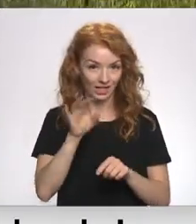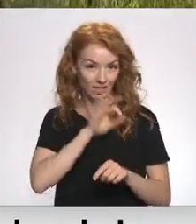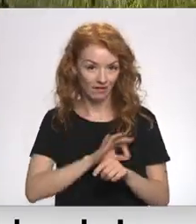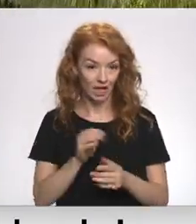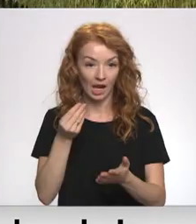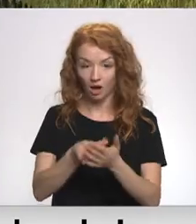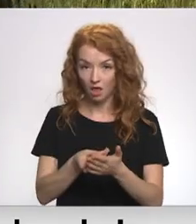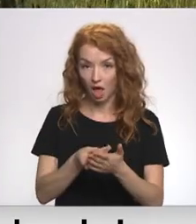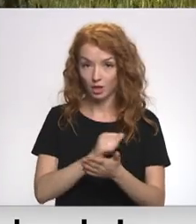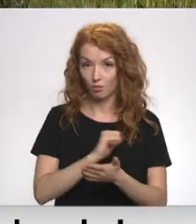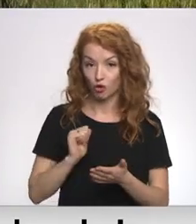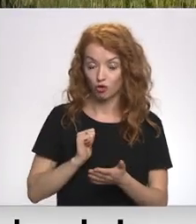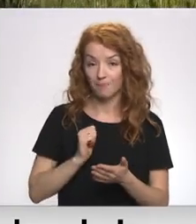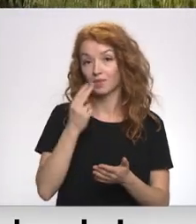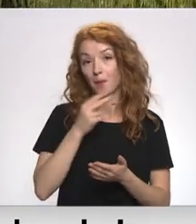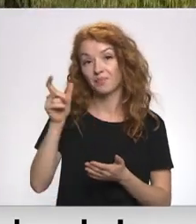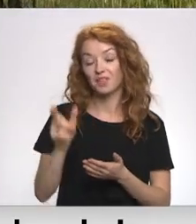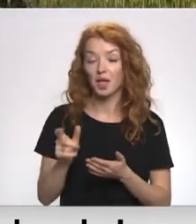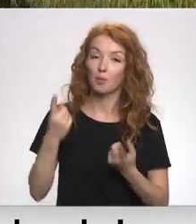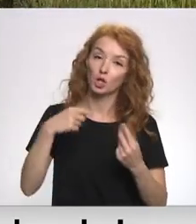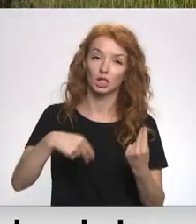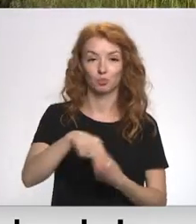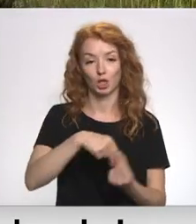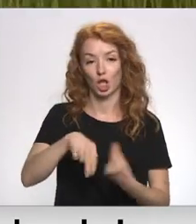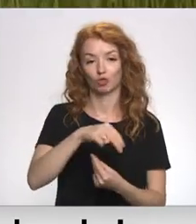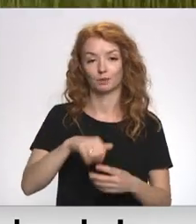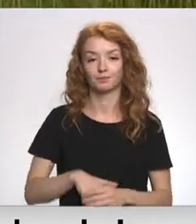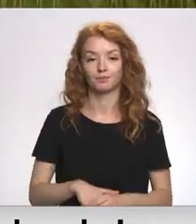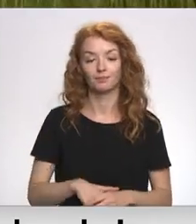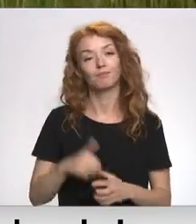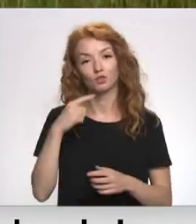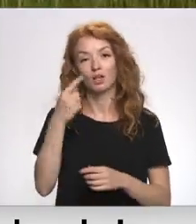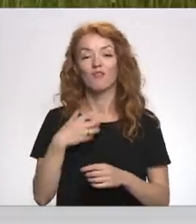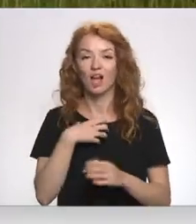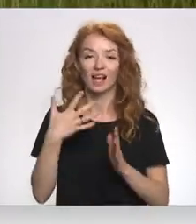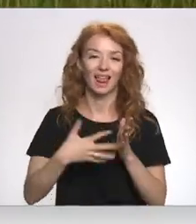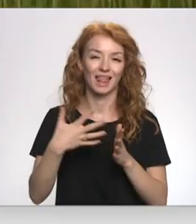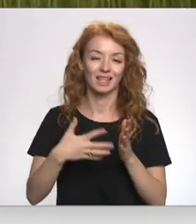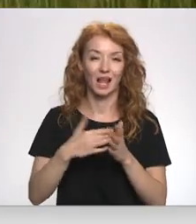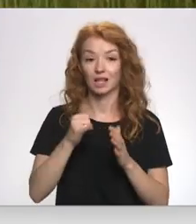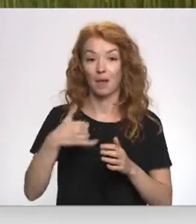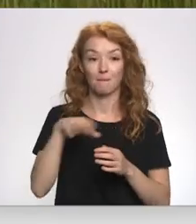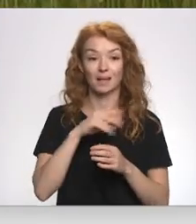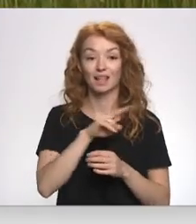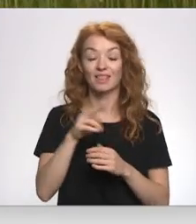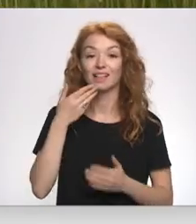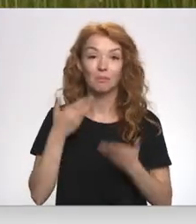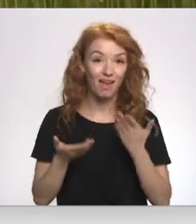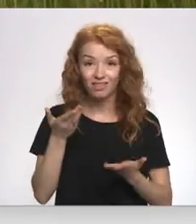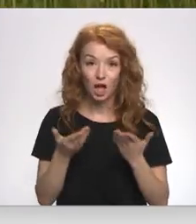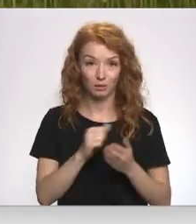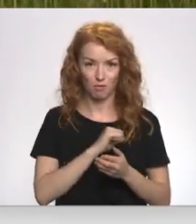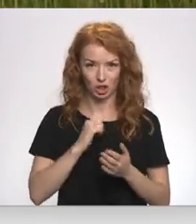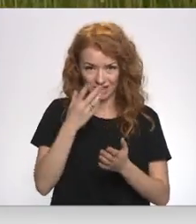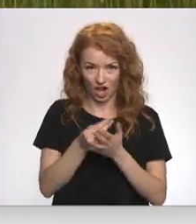izdevīgi iegādāties pašiem, zemnieki vēl spriedīšot? Tas ir jārēķina, bet ja mēs neizmēģināsim paši savā